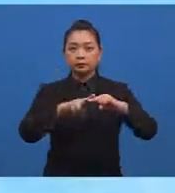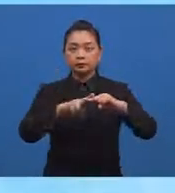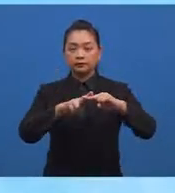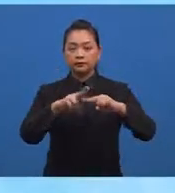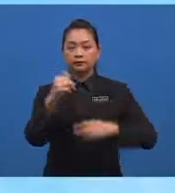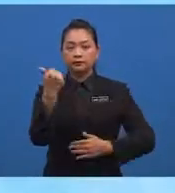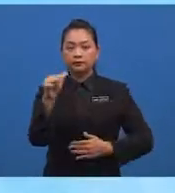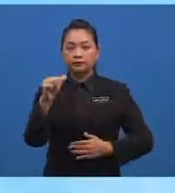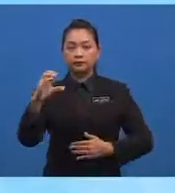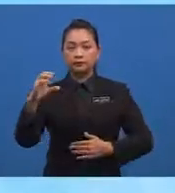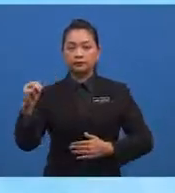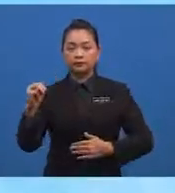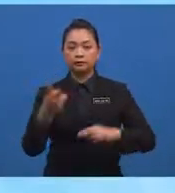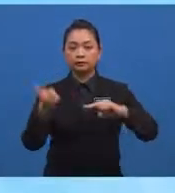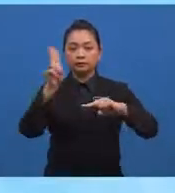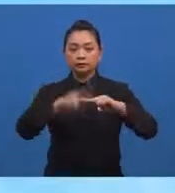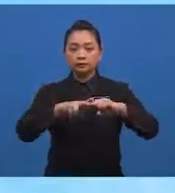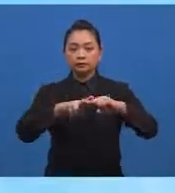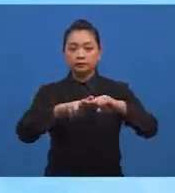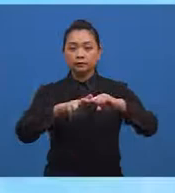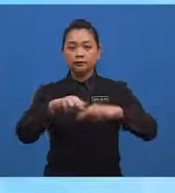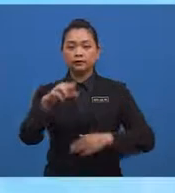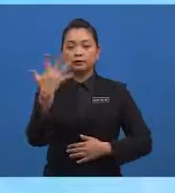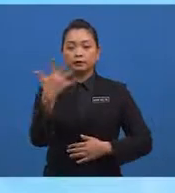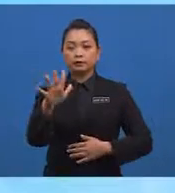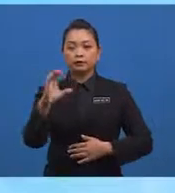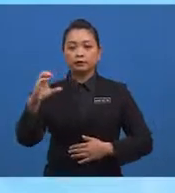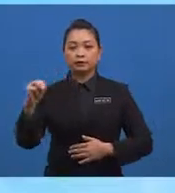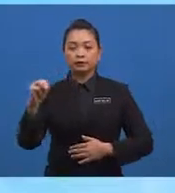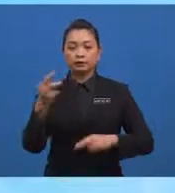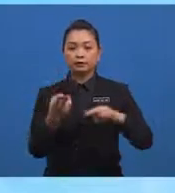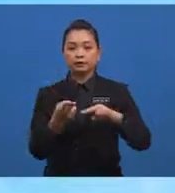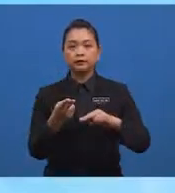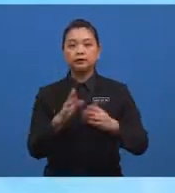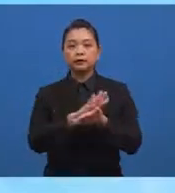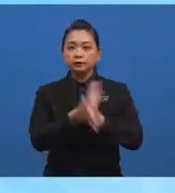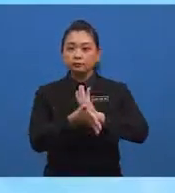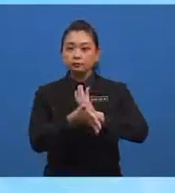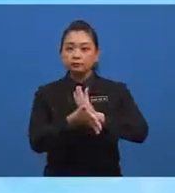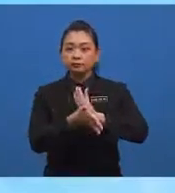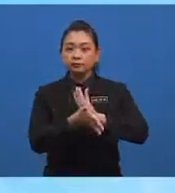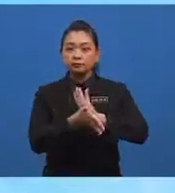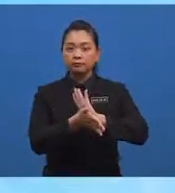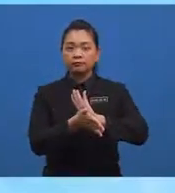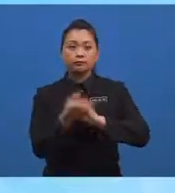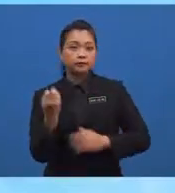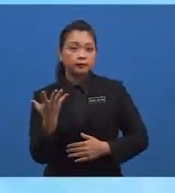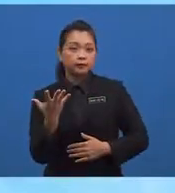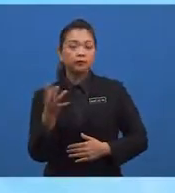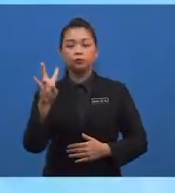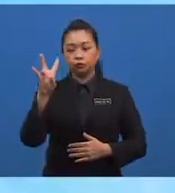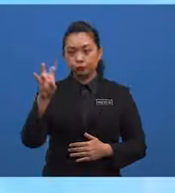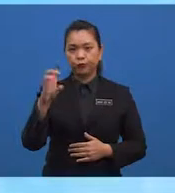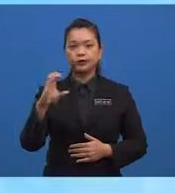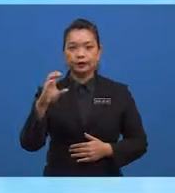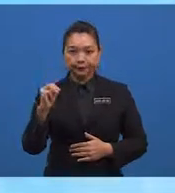tambah 10 cm tambah 15 cm bersamaan dengan